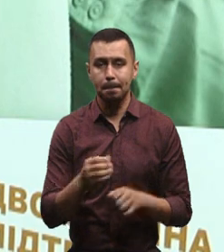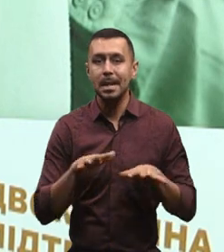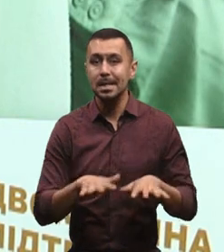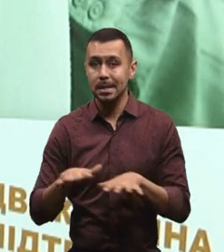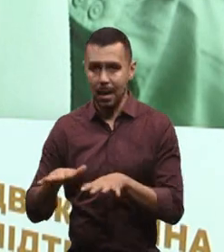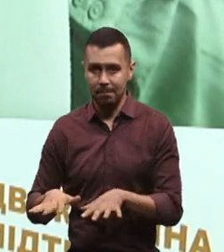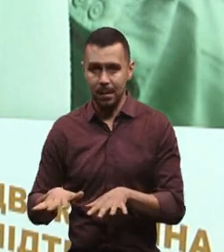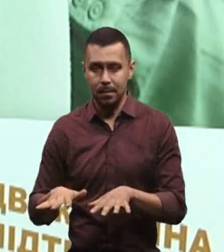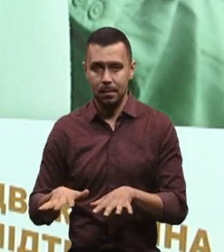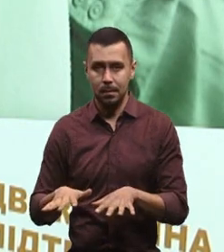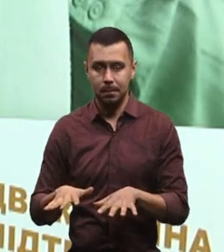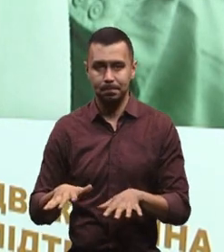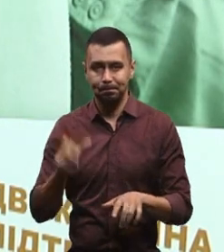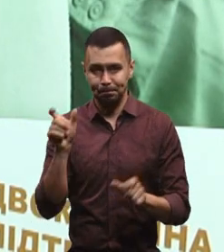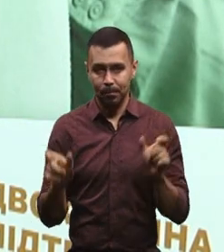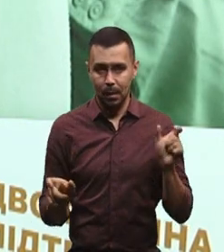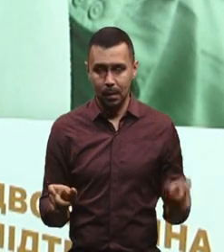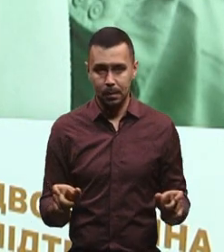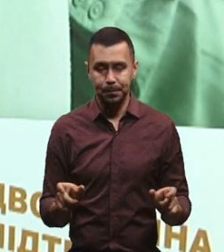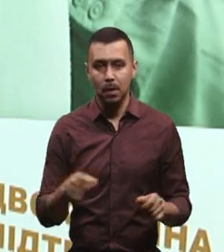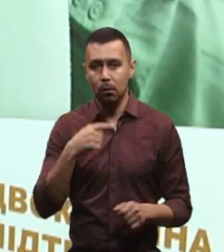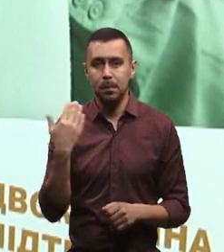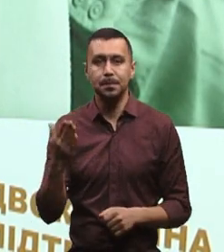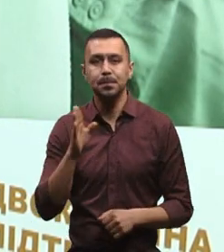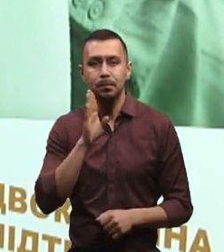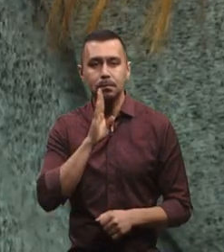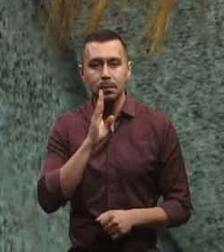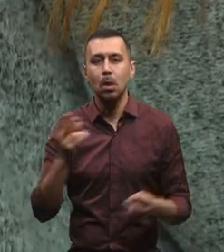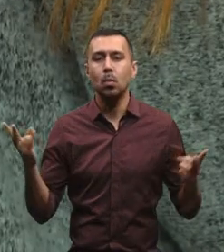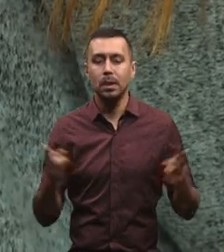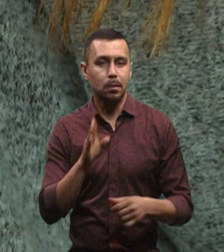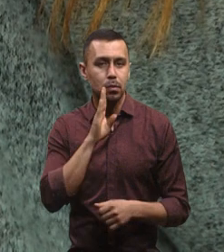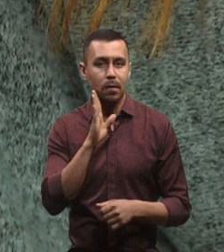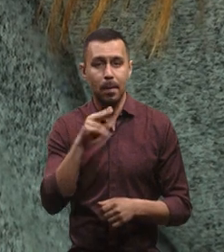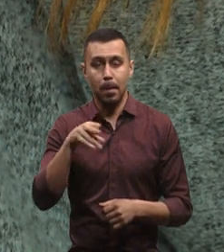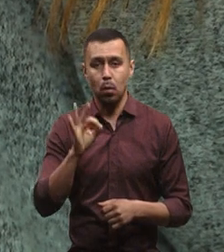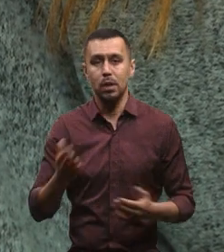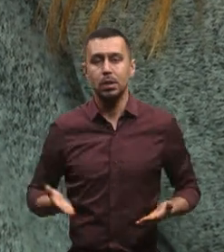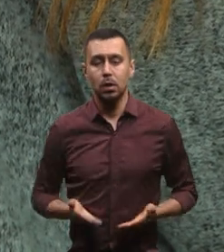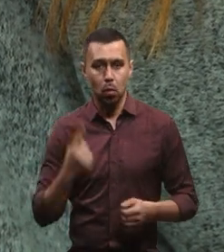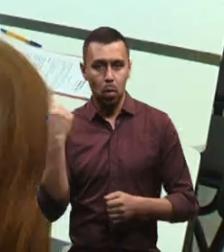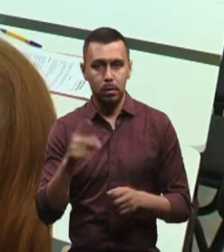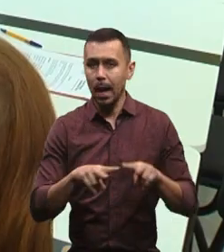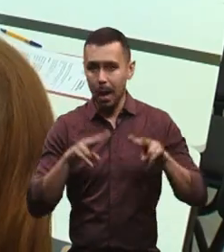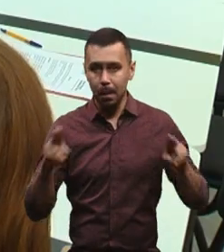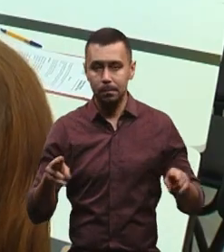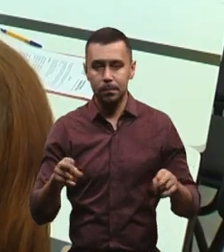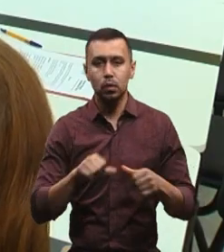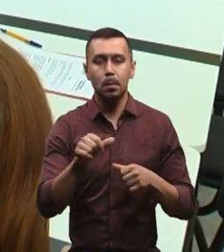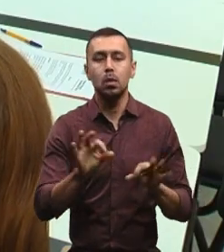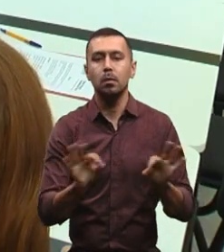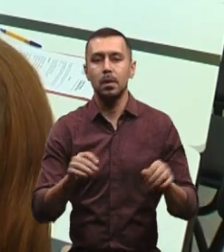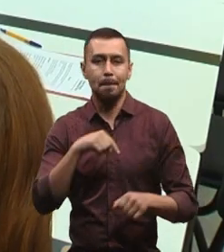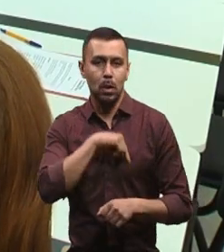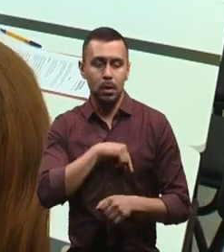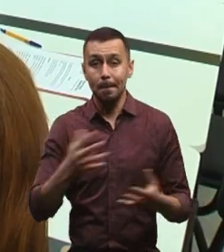місцеві мешканки. За словами Тетяни Баєвої, потреби жінок ВПО і жительок області схожі. Зокрема, розповіла,